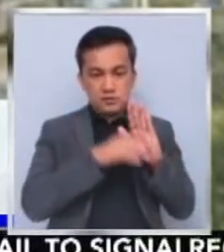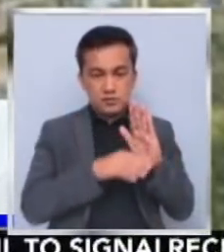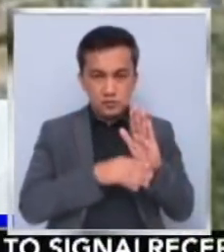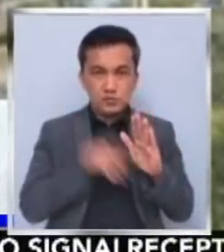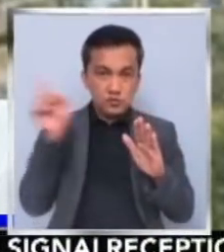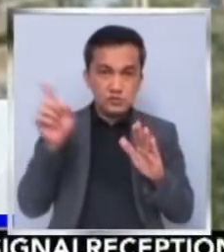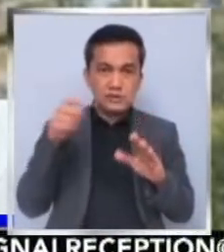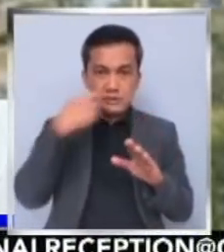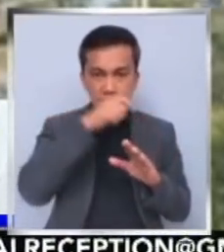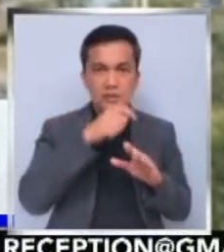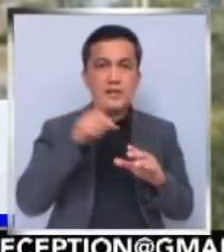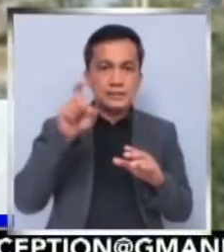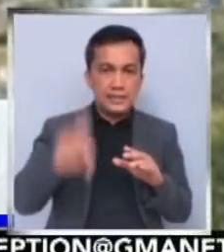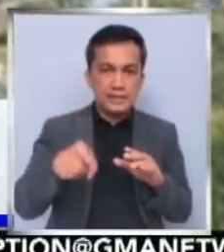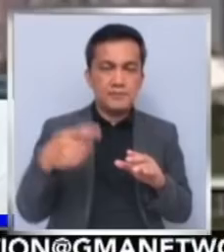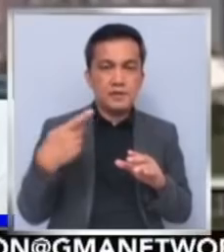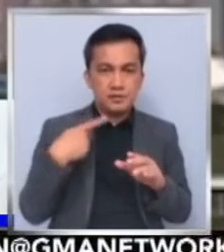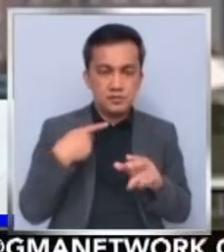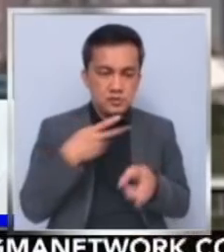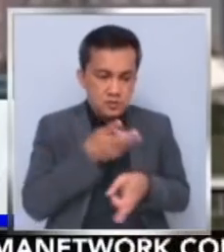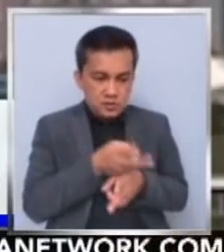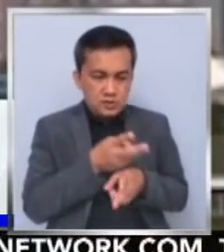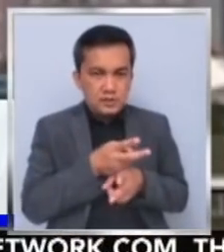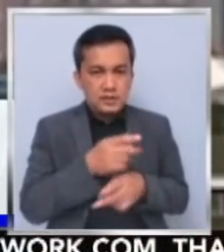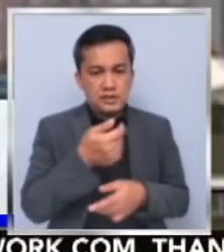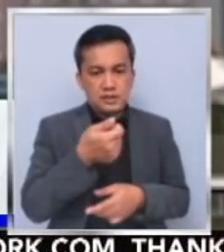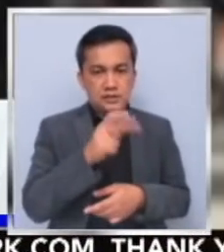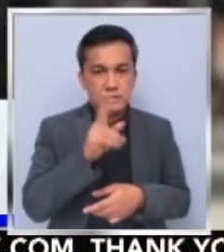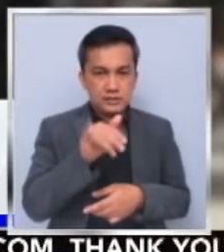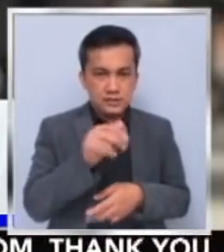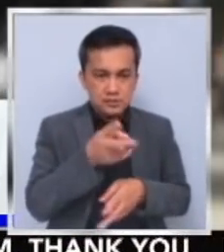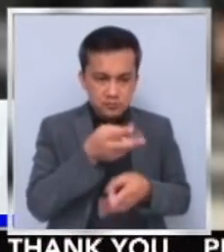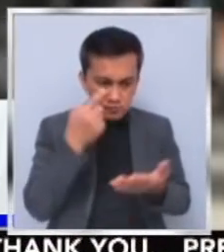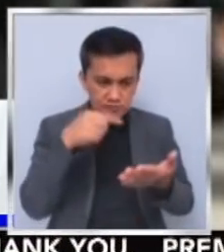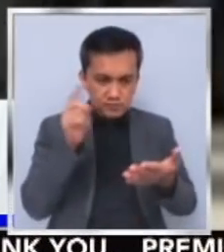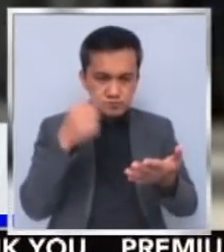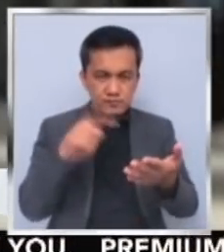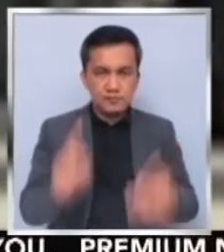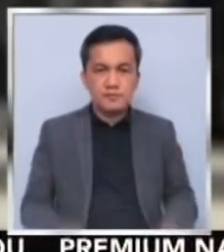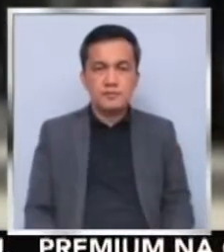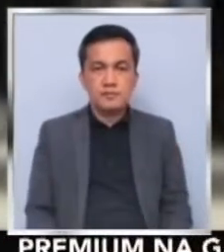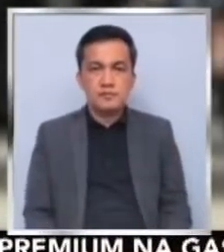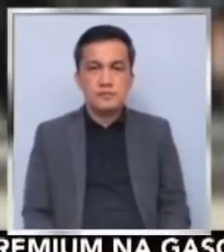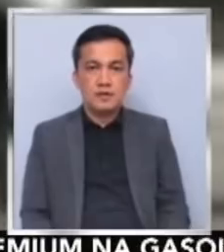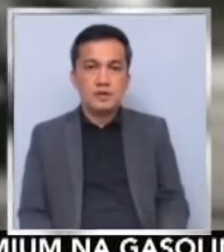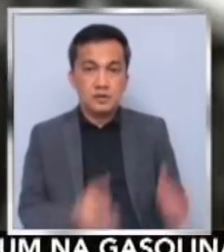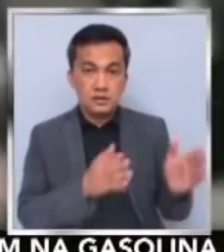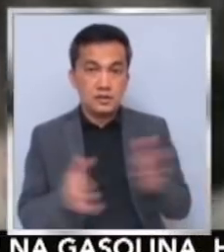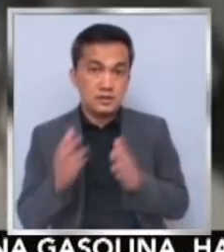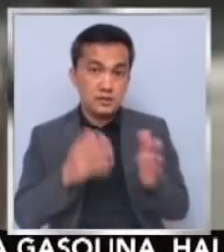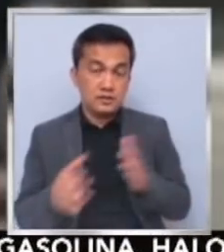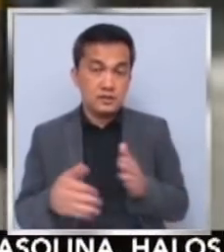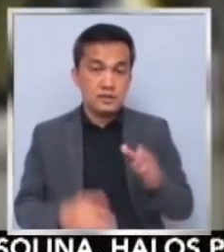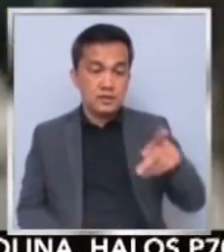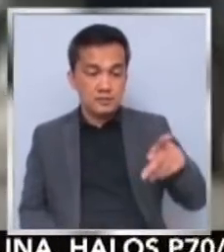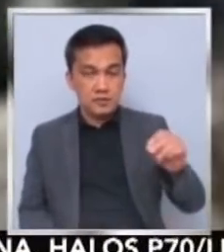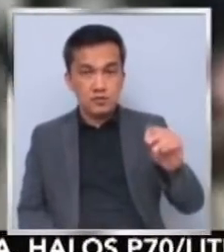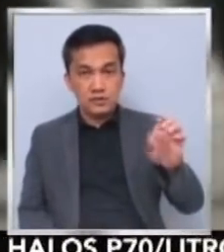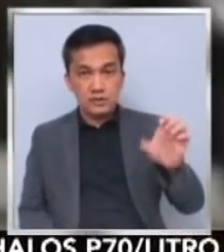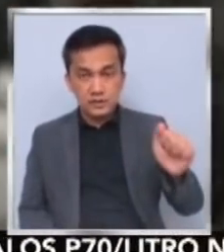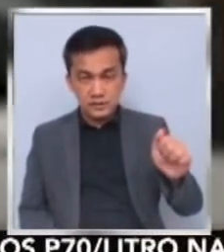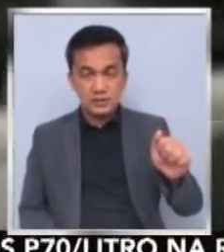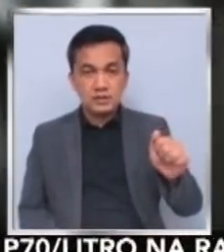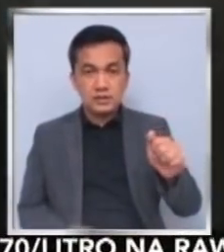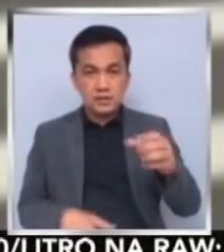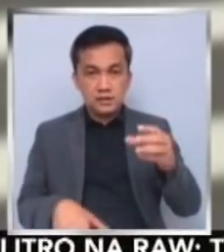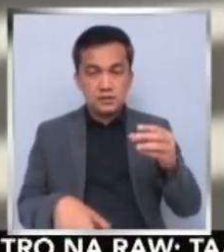magkaroon ng supervising agency na magmamonitor nito. Naghahanda na po ang POEA as the lead agency in